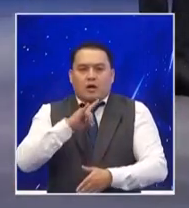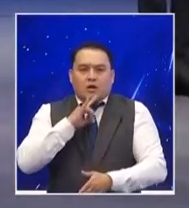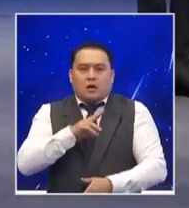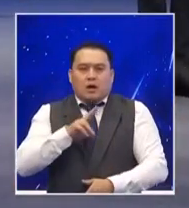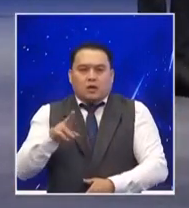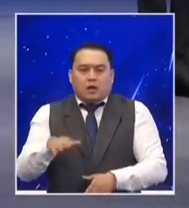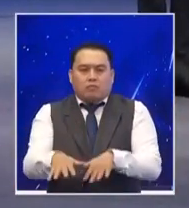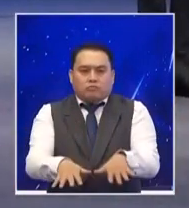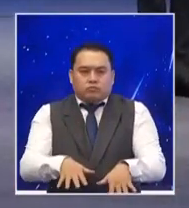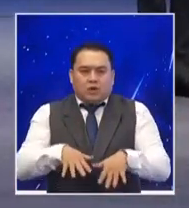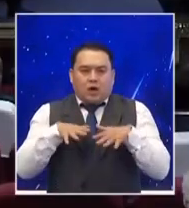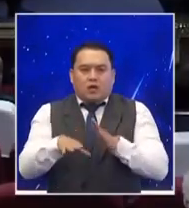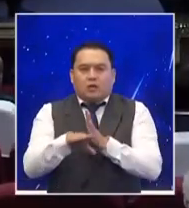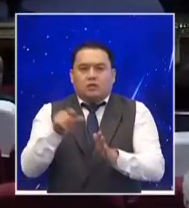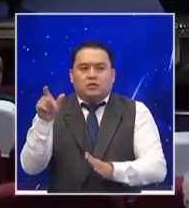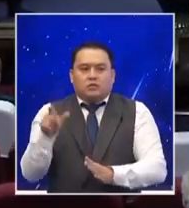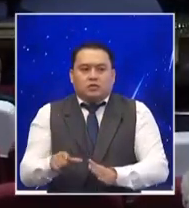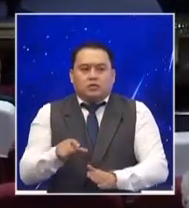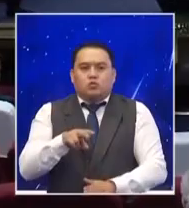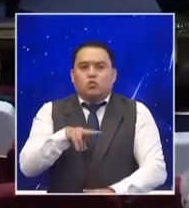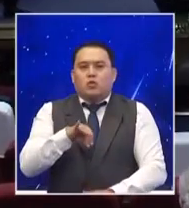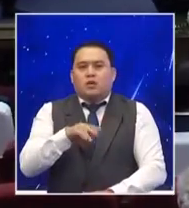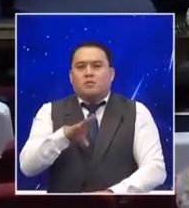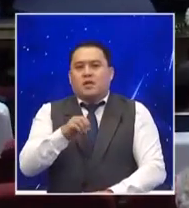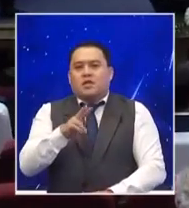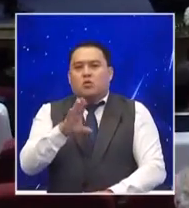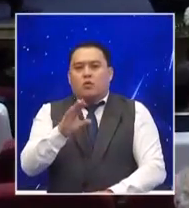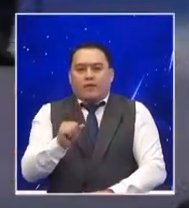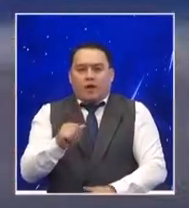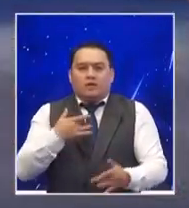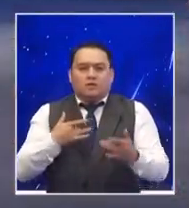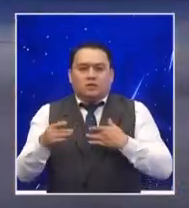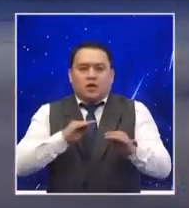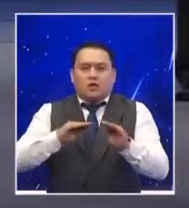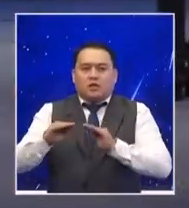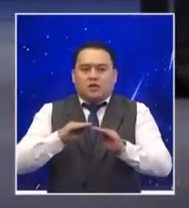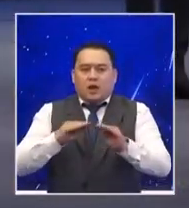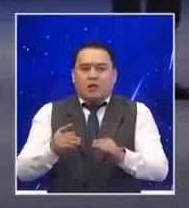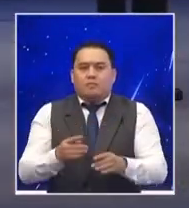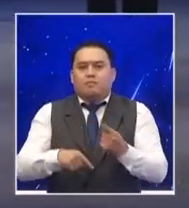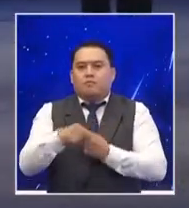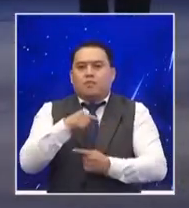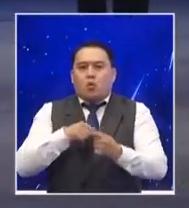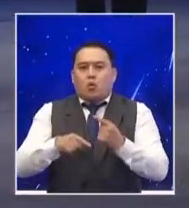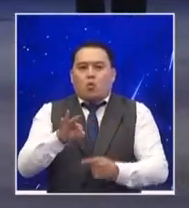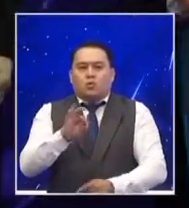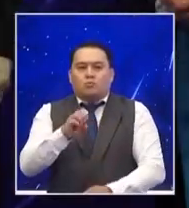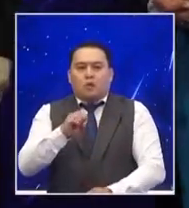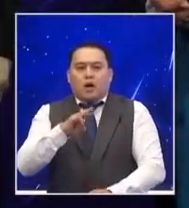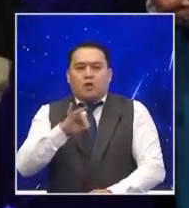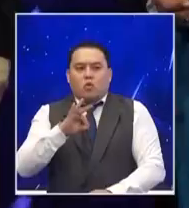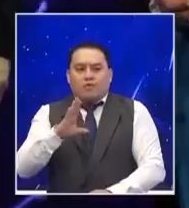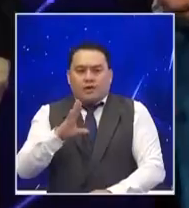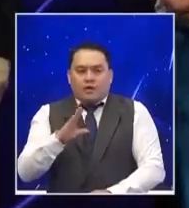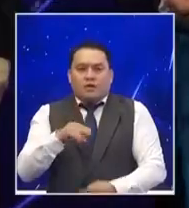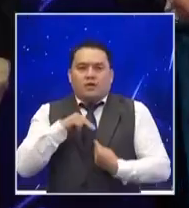Республикасы парламент сенат депутаты Ләззат Сүлейменова, белгілі кинорежиссер Талғат Теменов, кәсіпкер Бауыржан Оспанов, еңбек